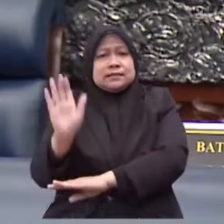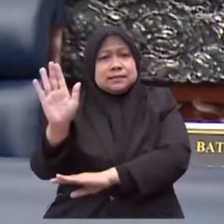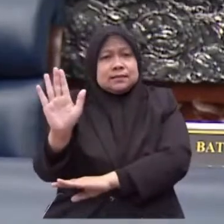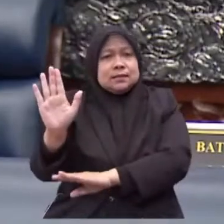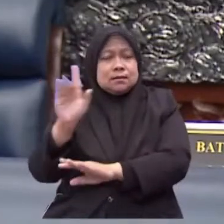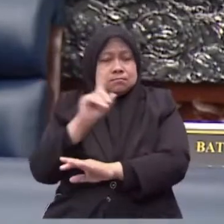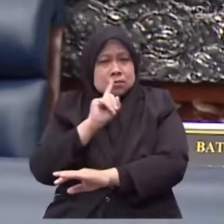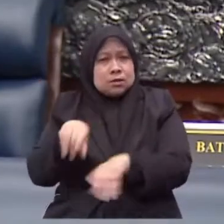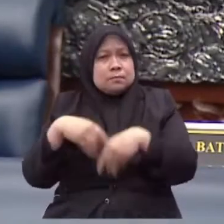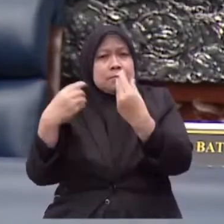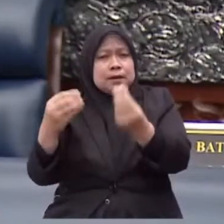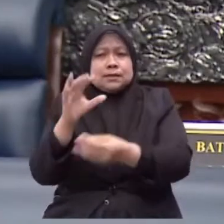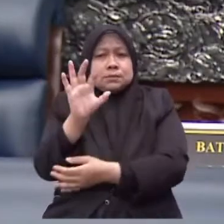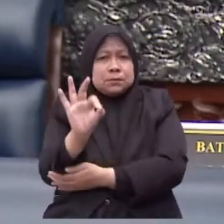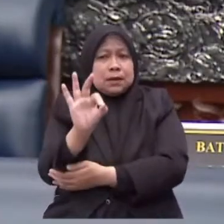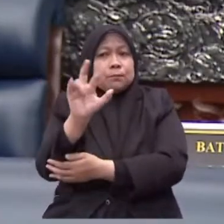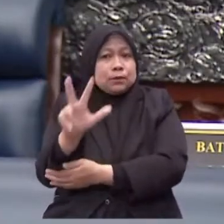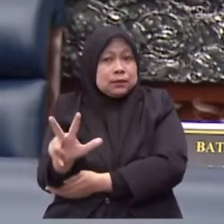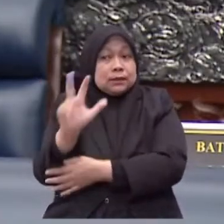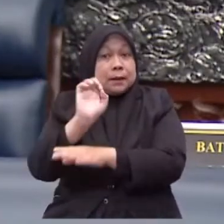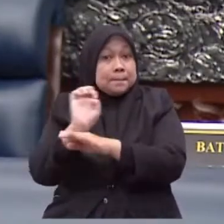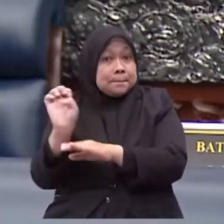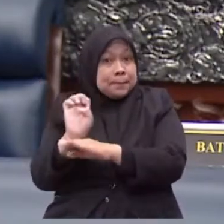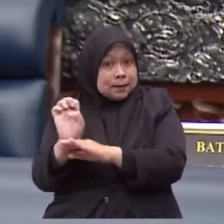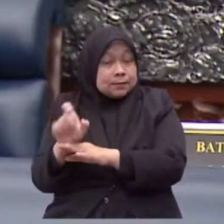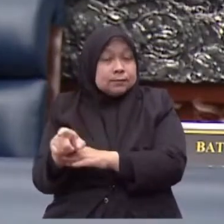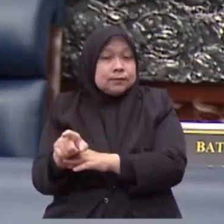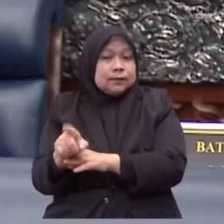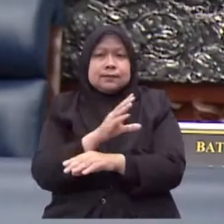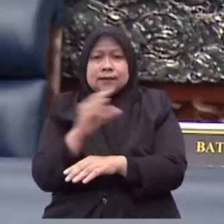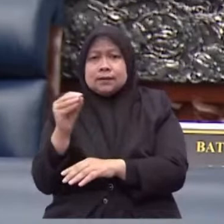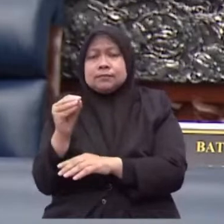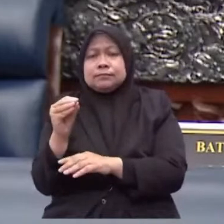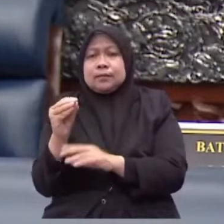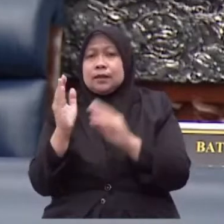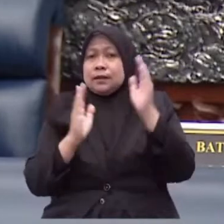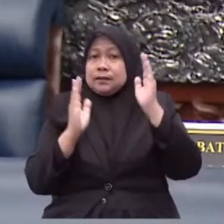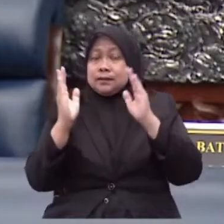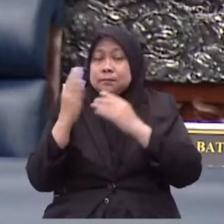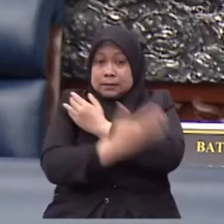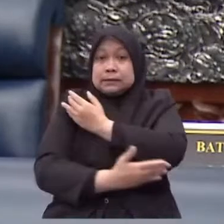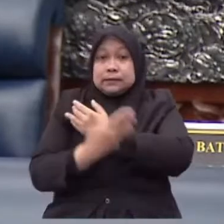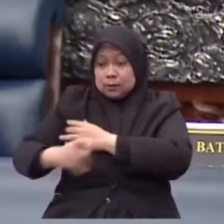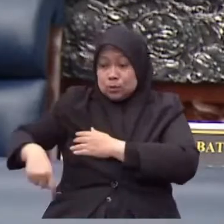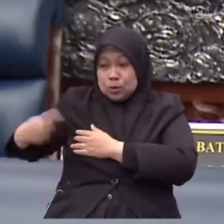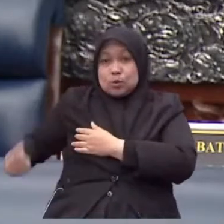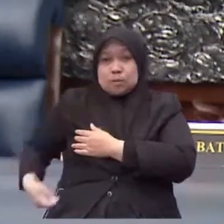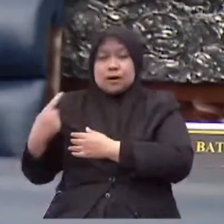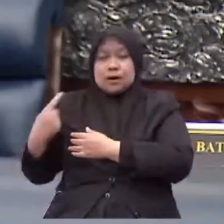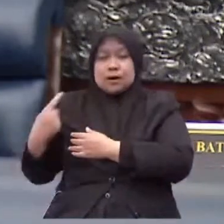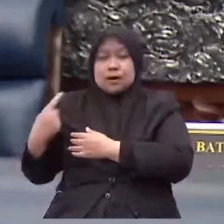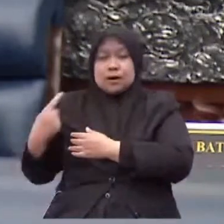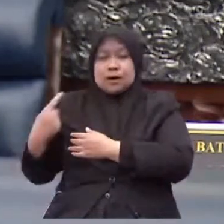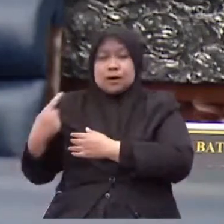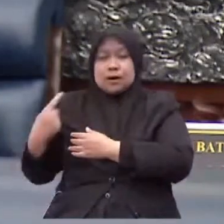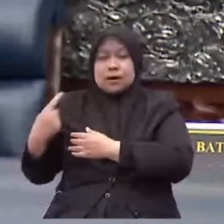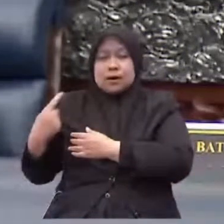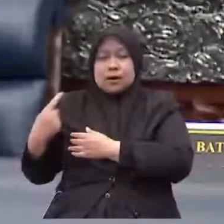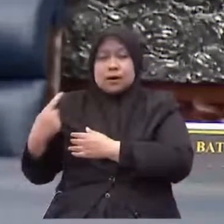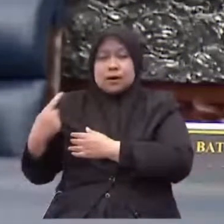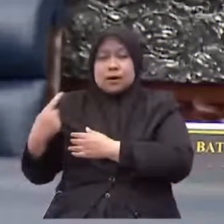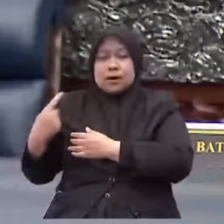Negara Amerika yang menawarkan 93 emas Selain itu negara tuan rumah juga telah menyelenggarakan ramai asli